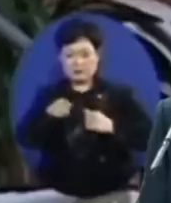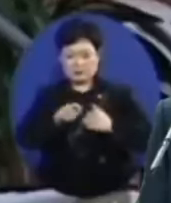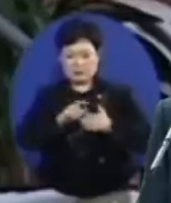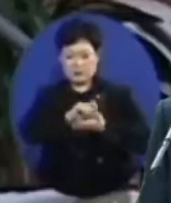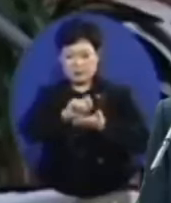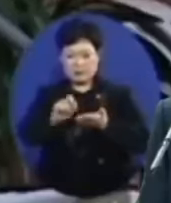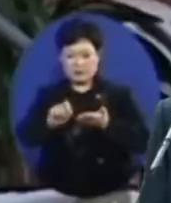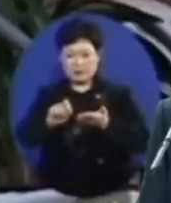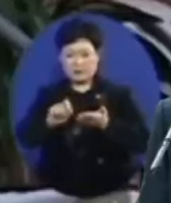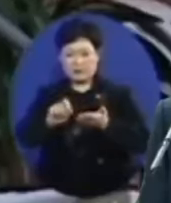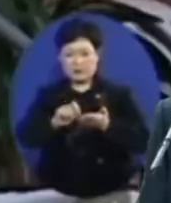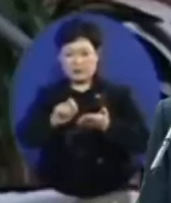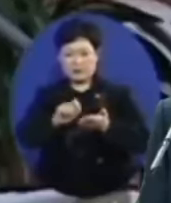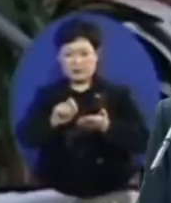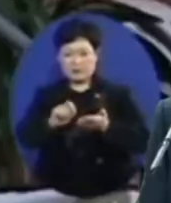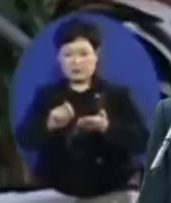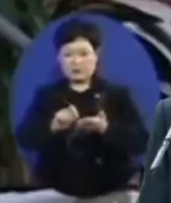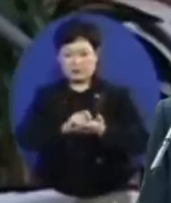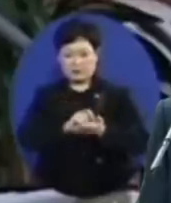하면 이